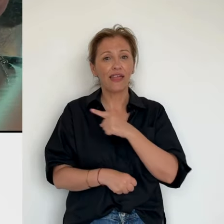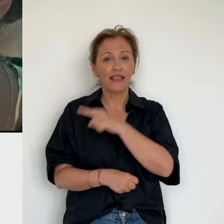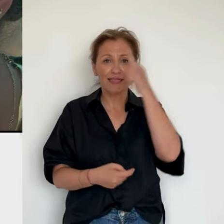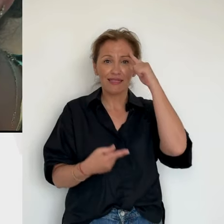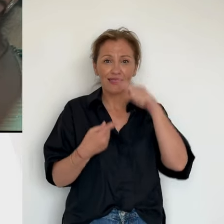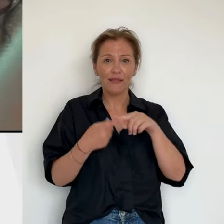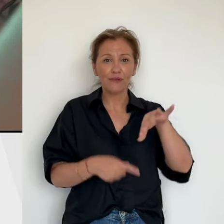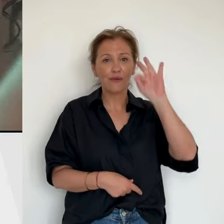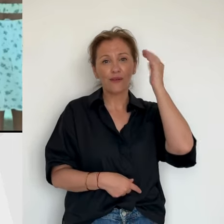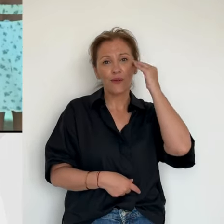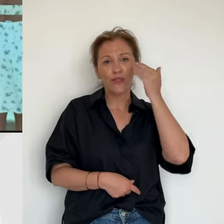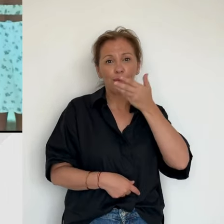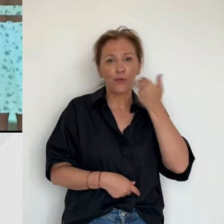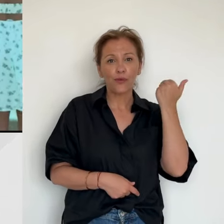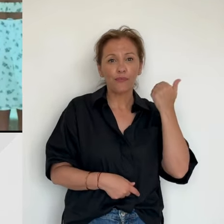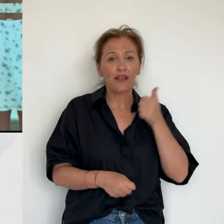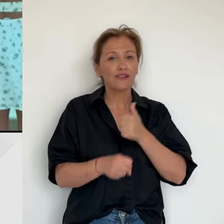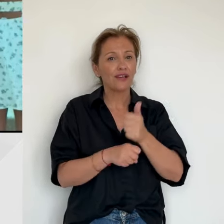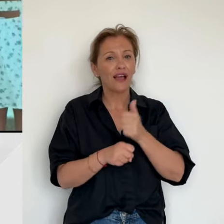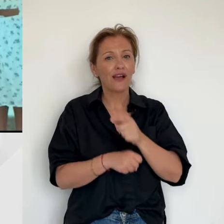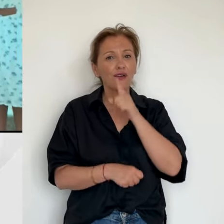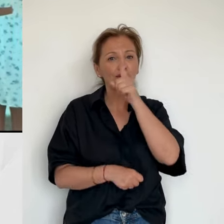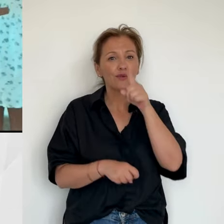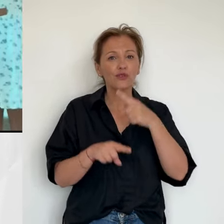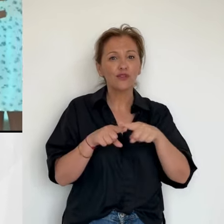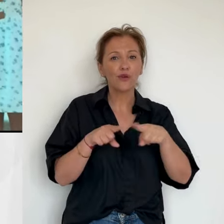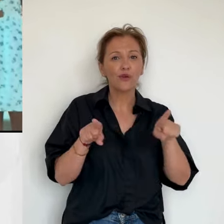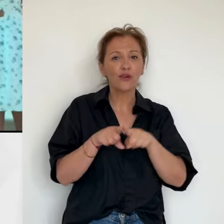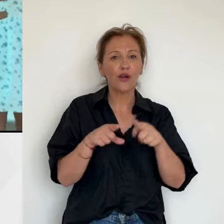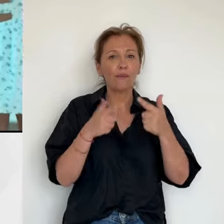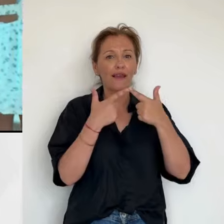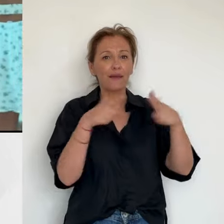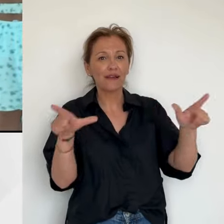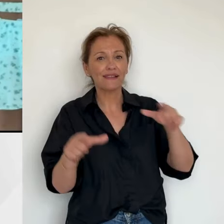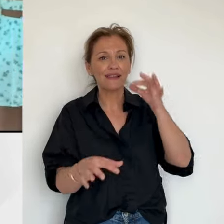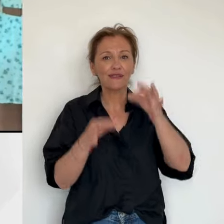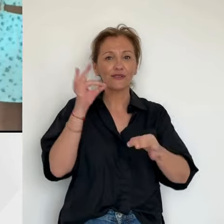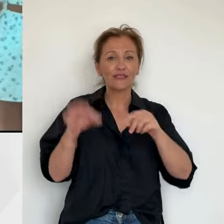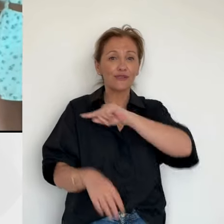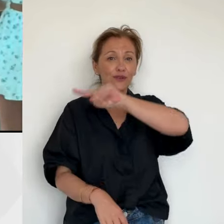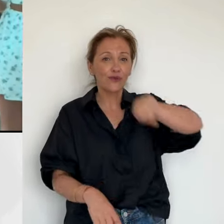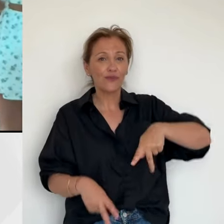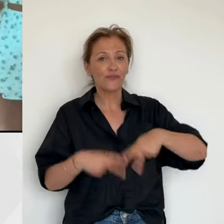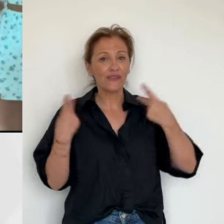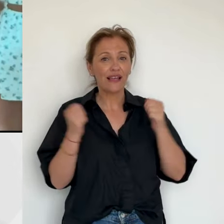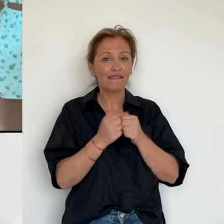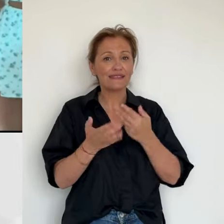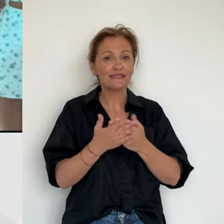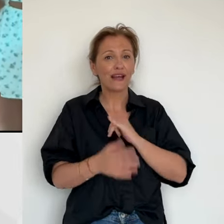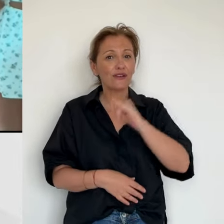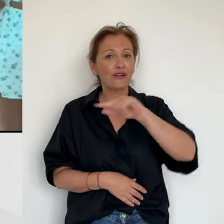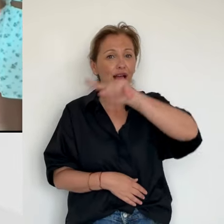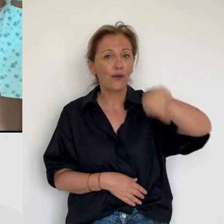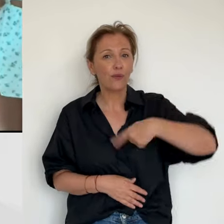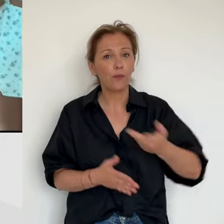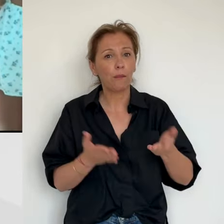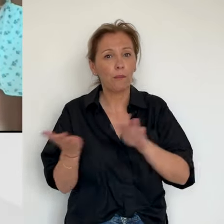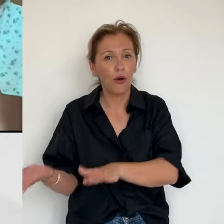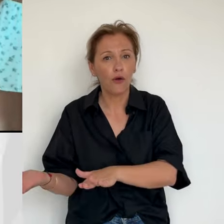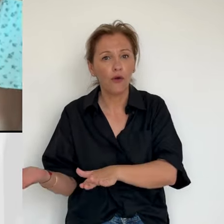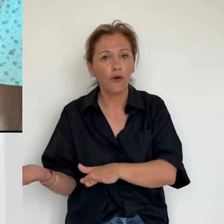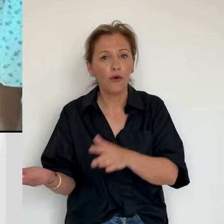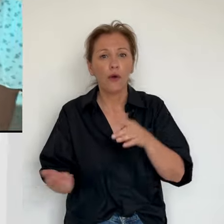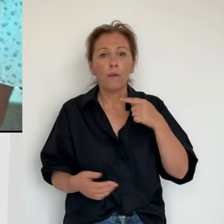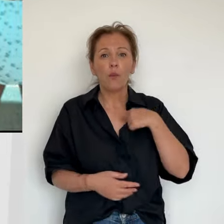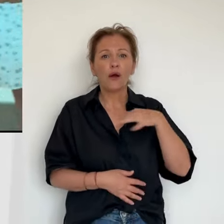mieux. La liberté et la justice, c'est quelque chose en soi du quotidien qu'on vit actuellement et qui va nous poursuivre jusqu'à la fin de nos jours. La justice